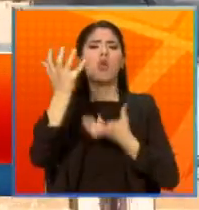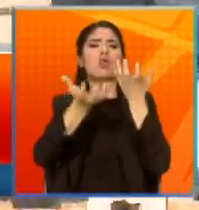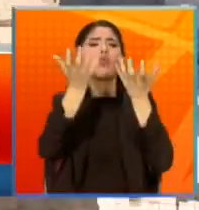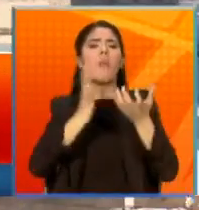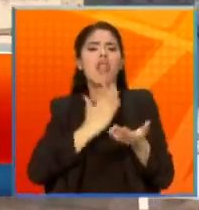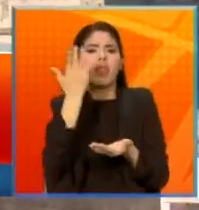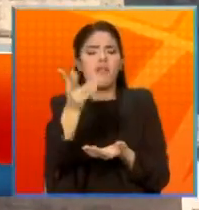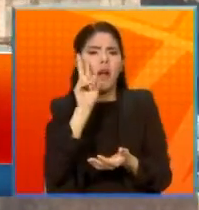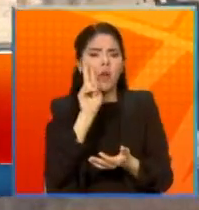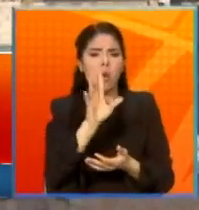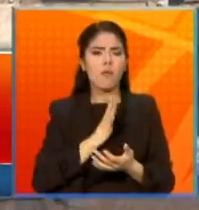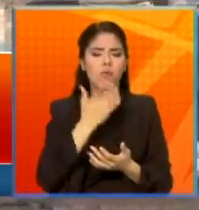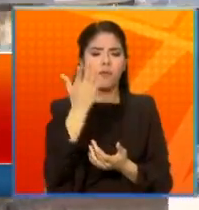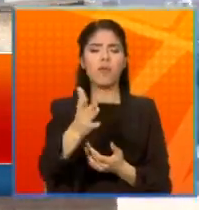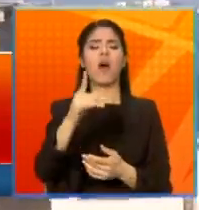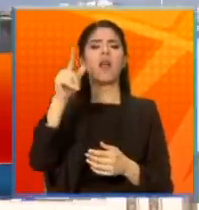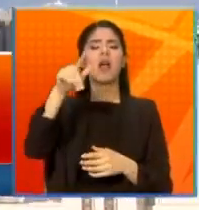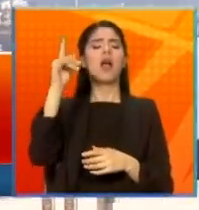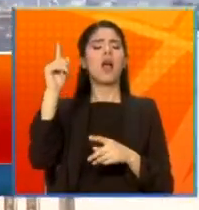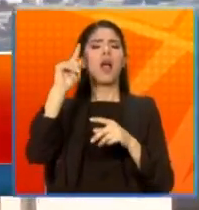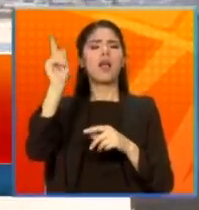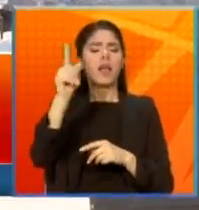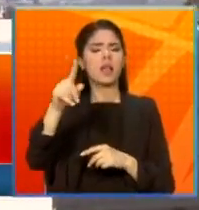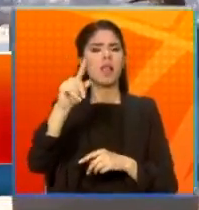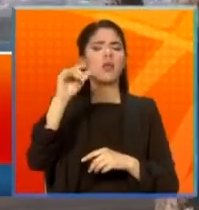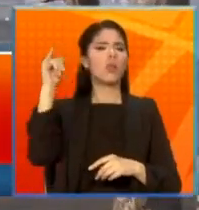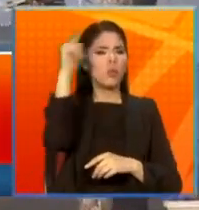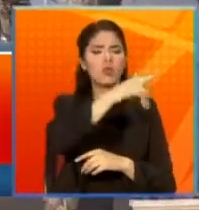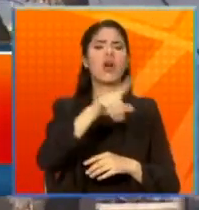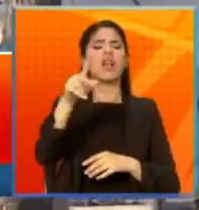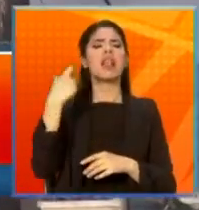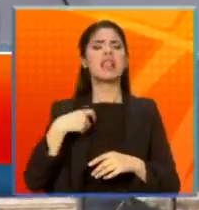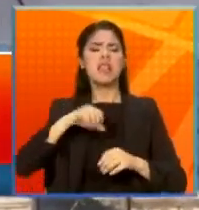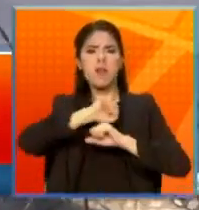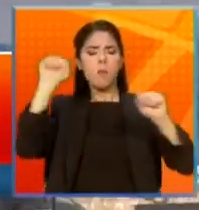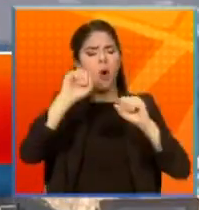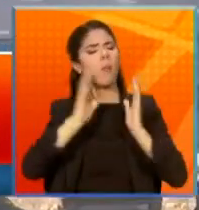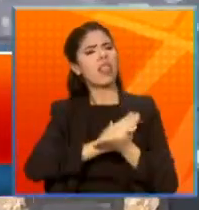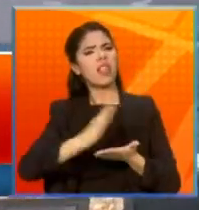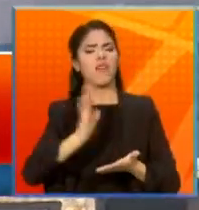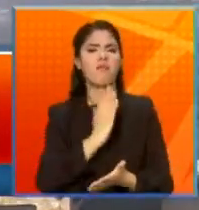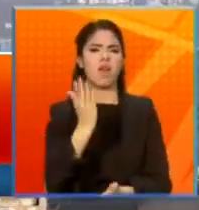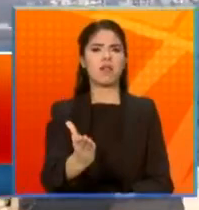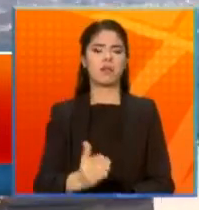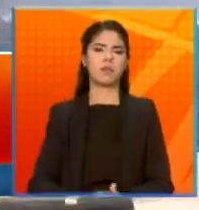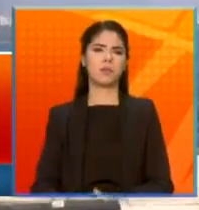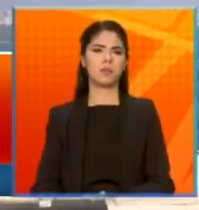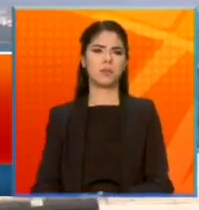dumanlar yükseliyor. Rejim uçakları sivil hedefleri bombalamaya devam ediyor.